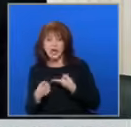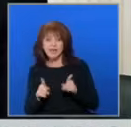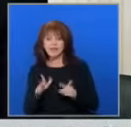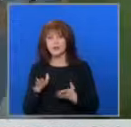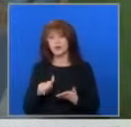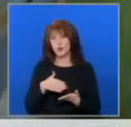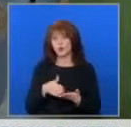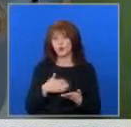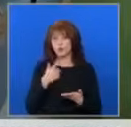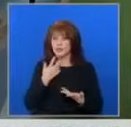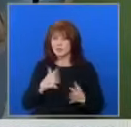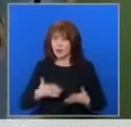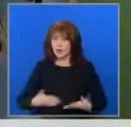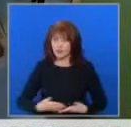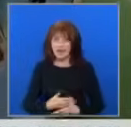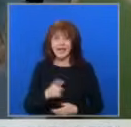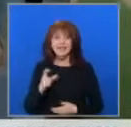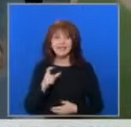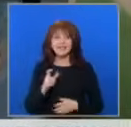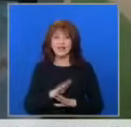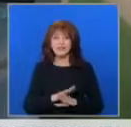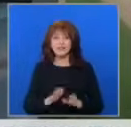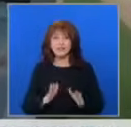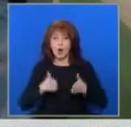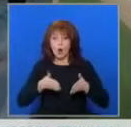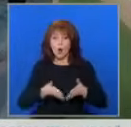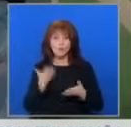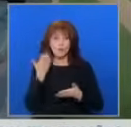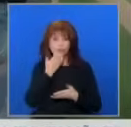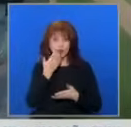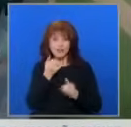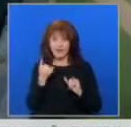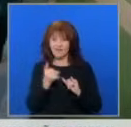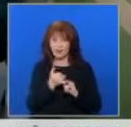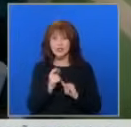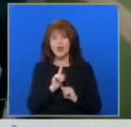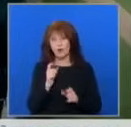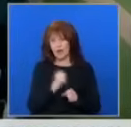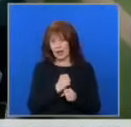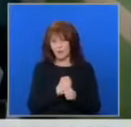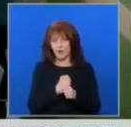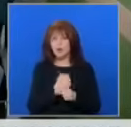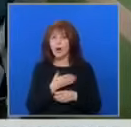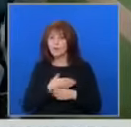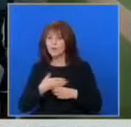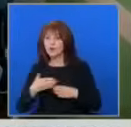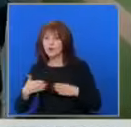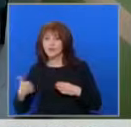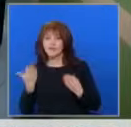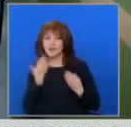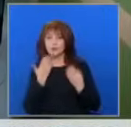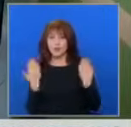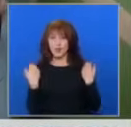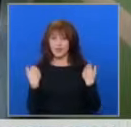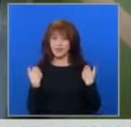спрямо техните нужди. Силвена завършва корабното училище в Русе, но не работи по специалността си. Не успява да продължи образованието си в